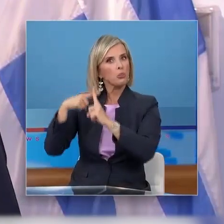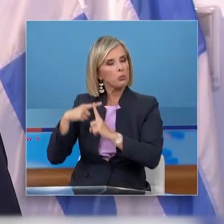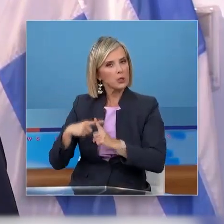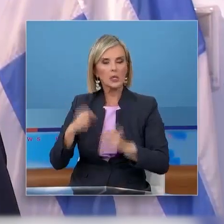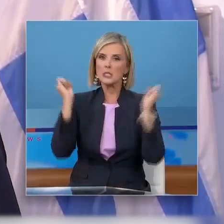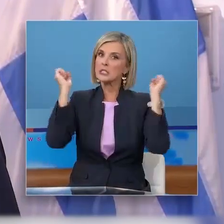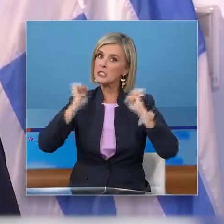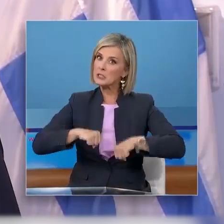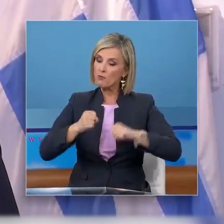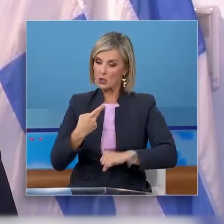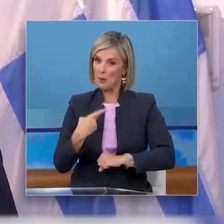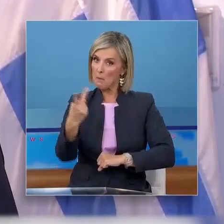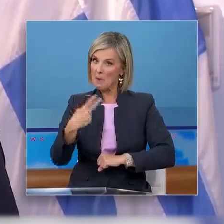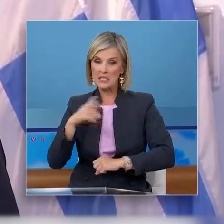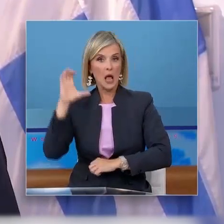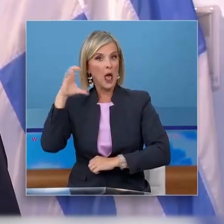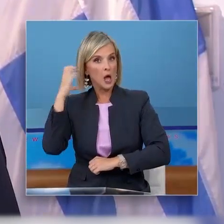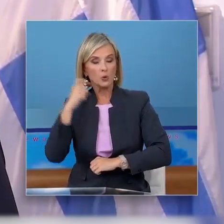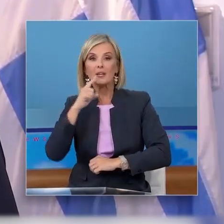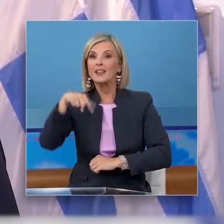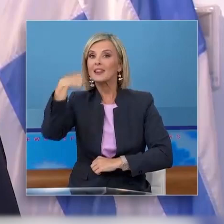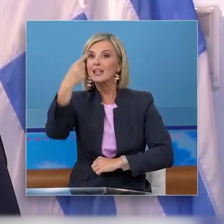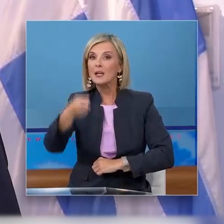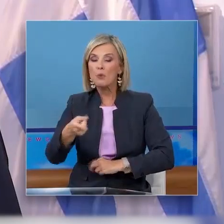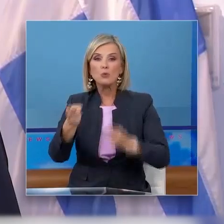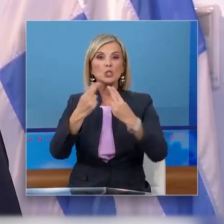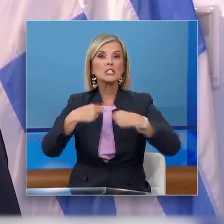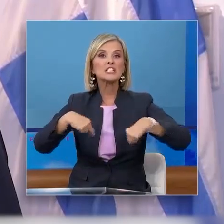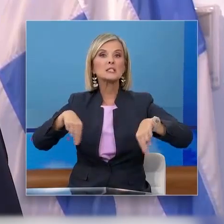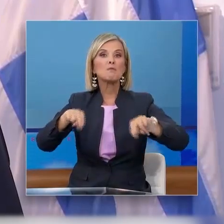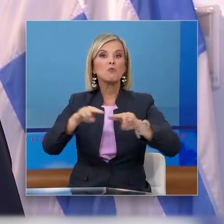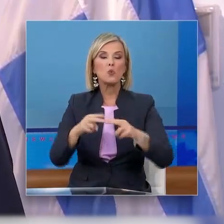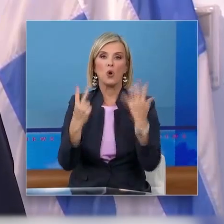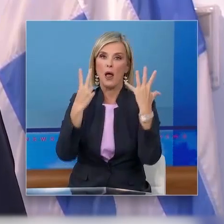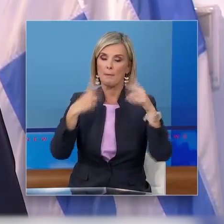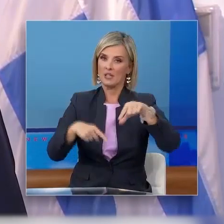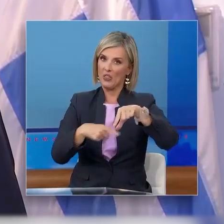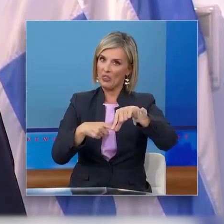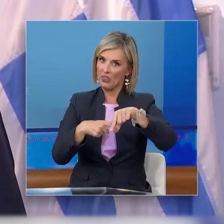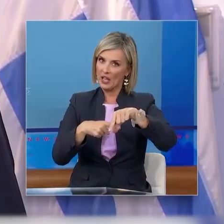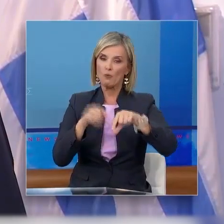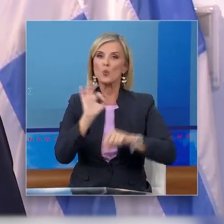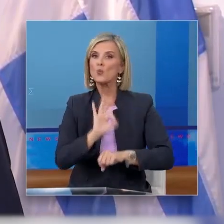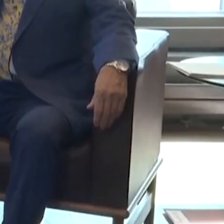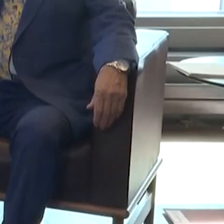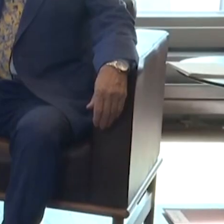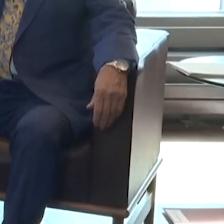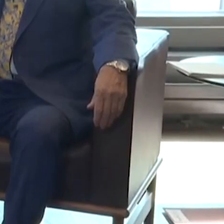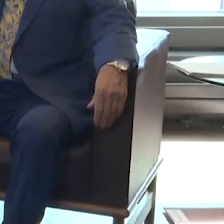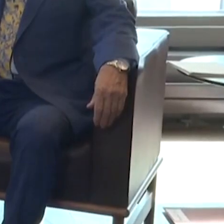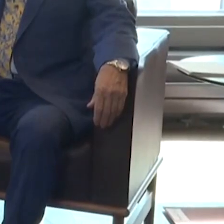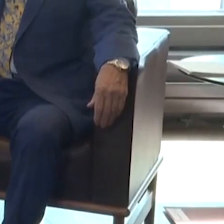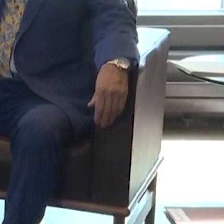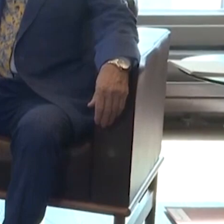συμφωνήσαμε επίσης το επόμενο ανώτατο συμβούλιο συνεργασίας να διεξαχθεί στις 7 δεκεμβρίου στην θεσσαλονίκη οι δύο